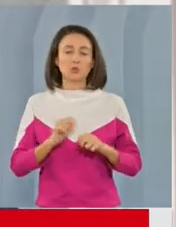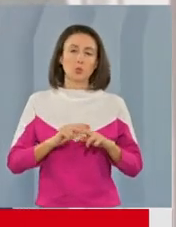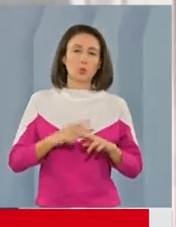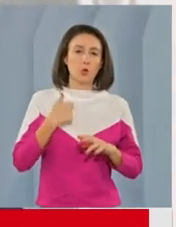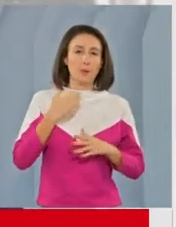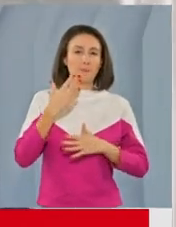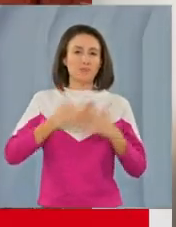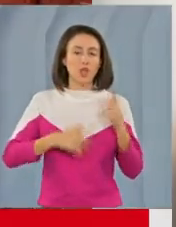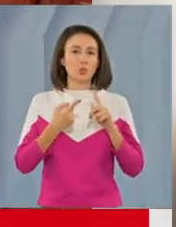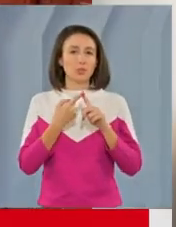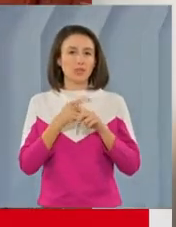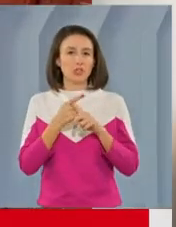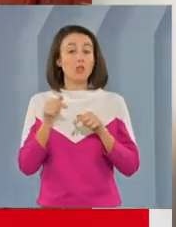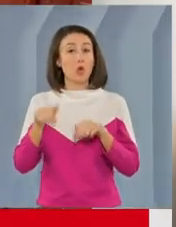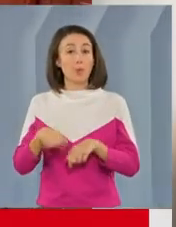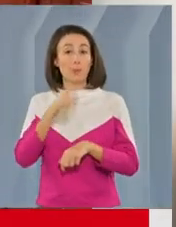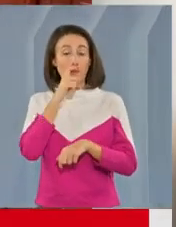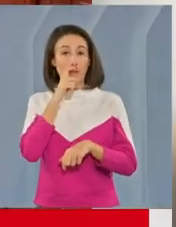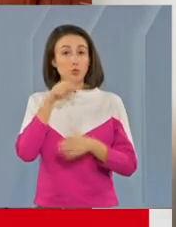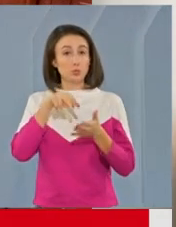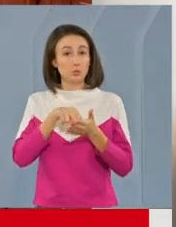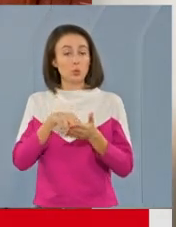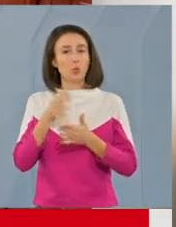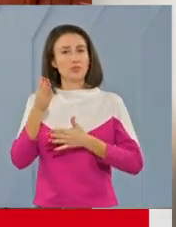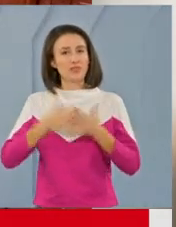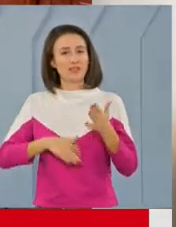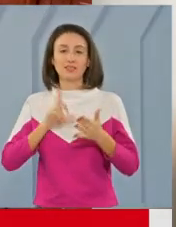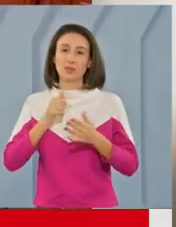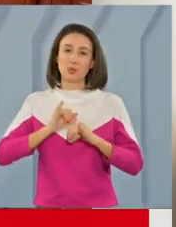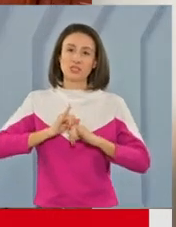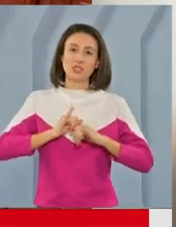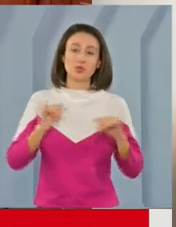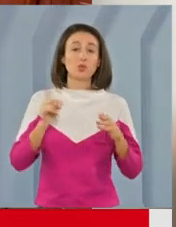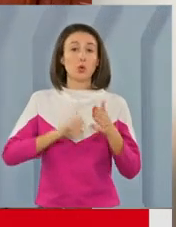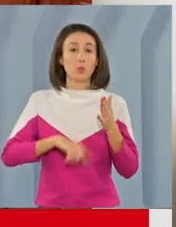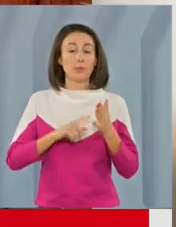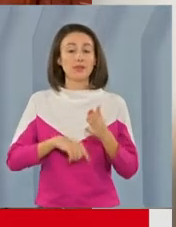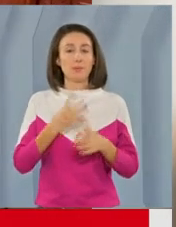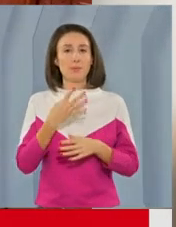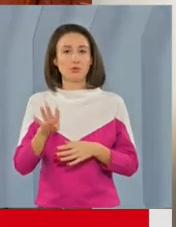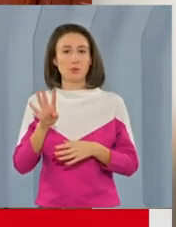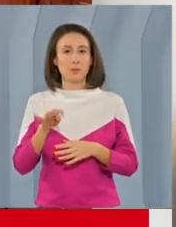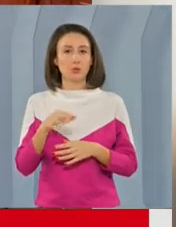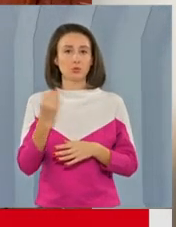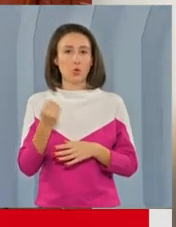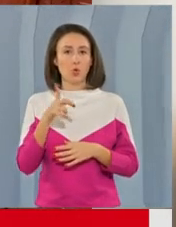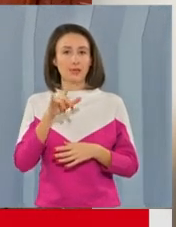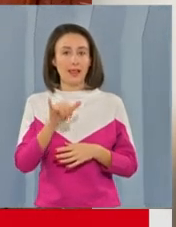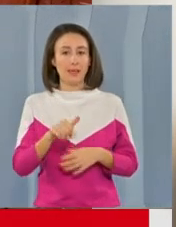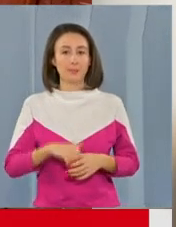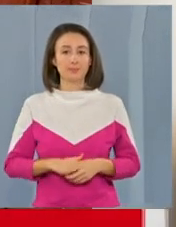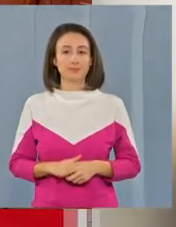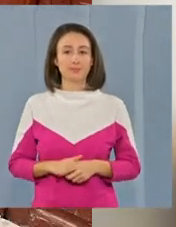fi tăiat un deget. Acum bărbatul cu piciorul amputat trebuie să se descurce cu pensia de 449 de lei.